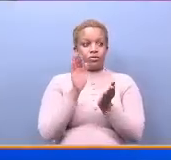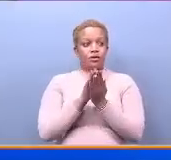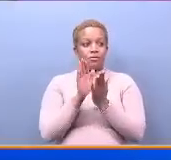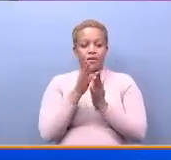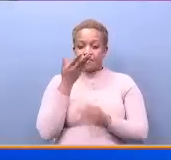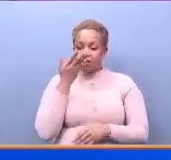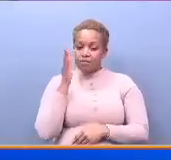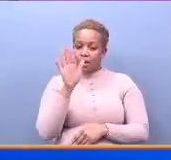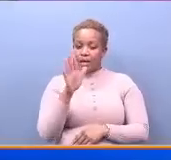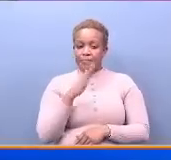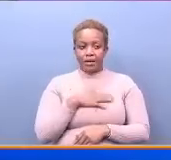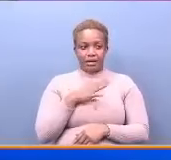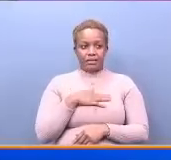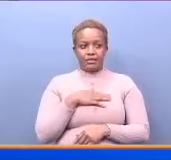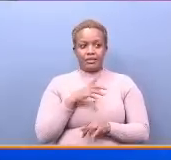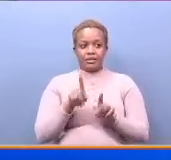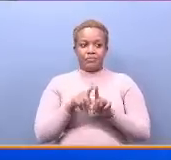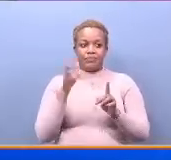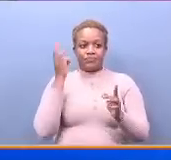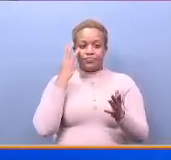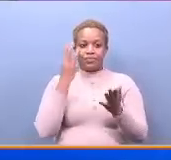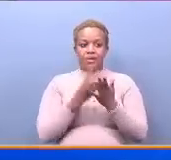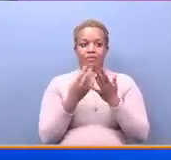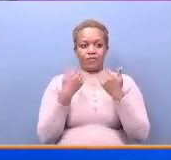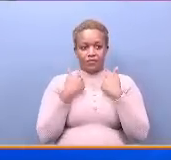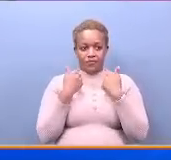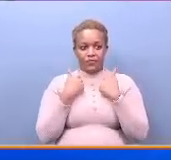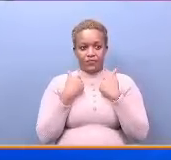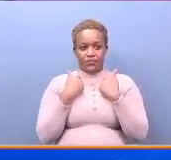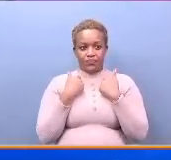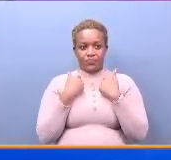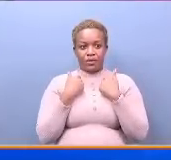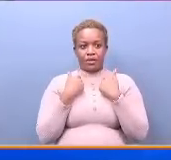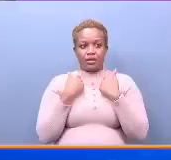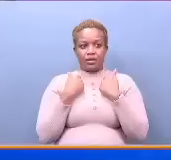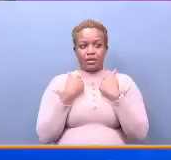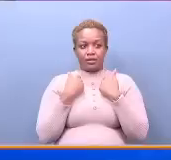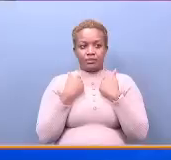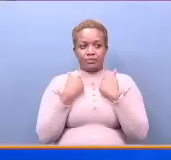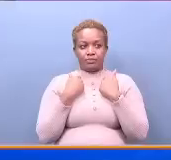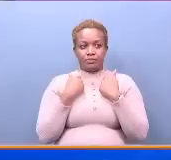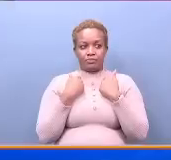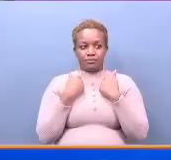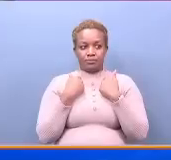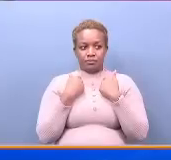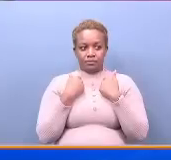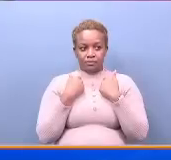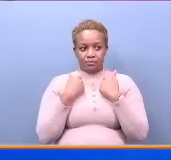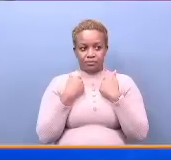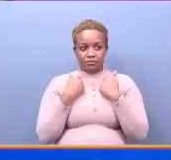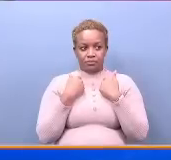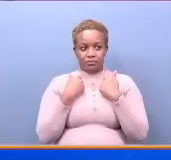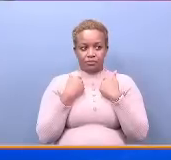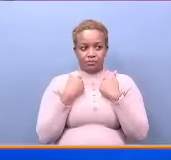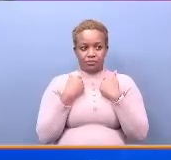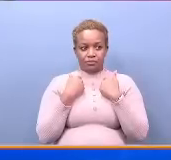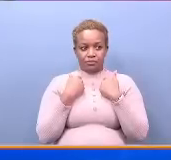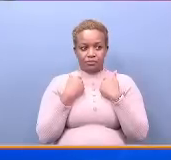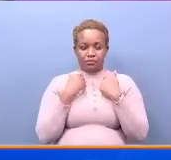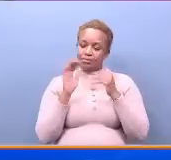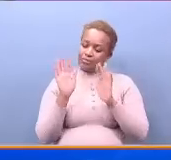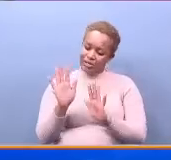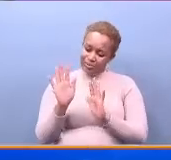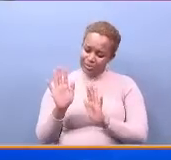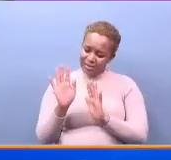yangu na pia nilikuwa na ushahidi mwingine wa ule judge. Na ndio maana ukaendea mpaka mahali tupo katika review. Right. Sasa sija kumalizia, twende polepole, twende